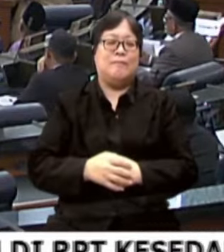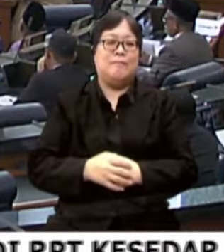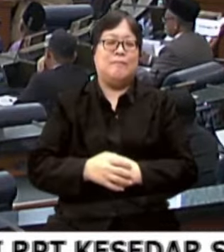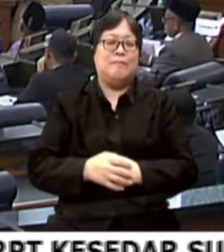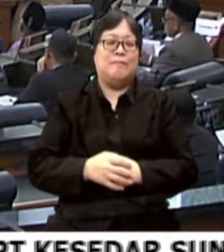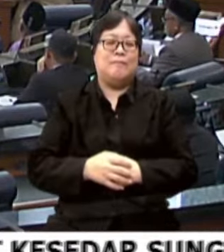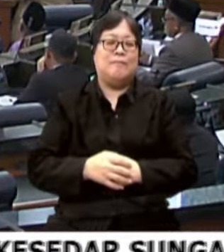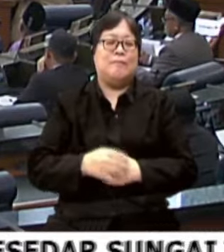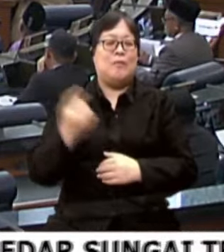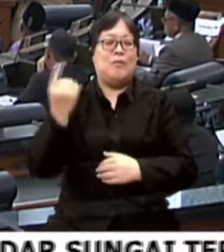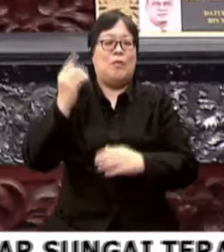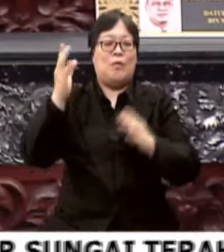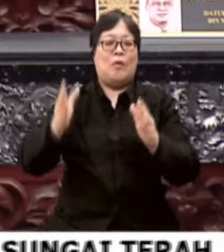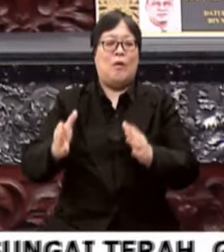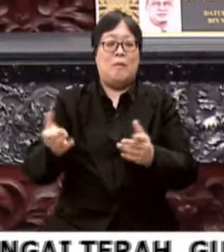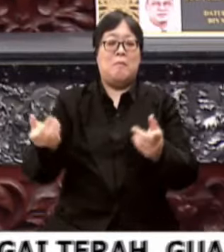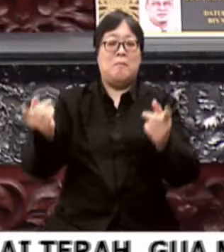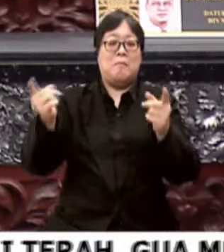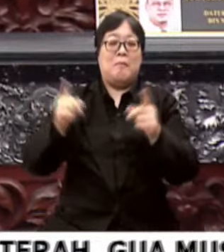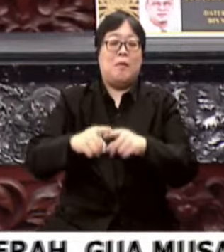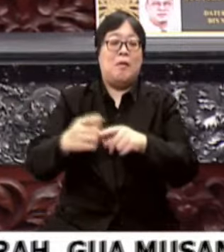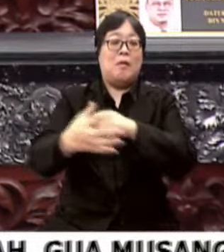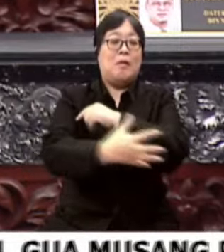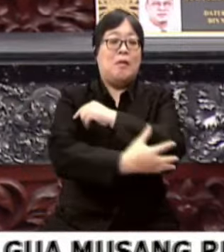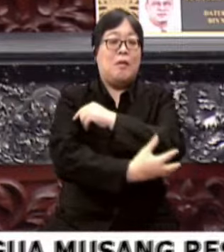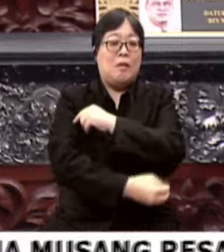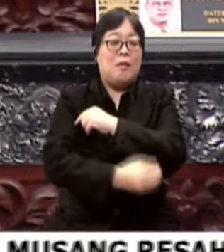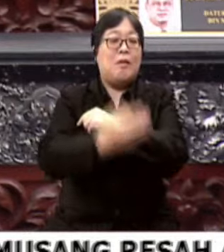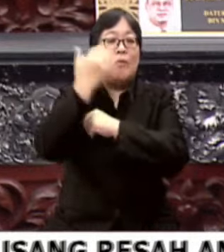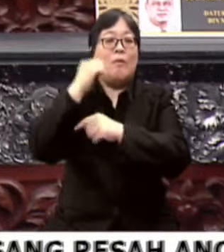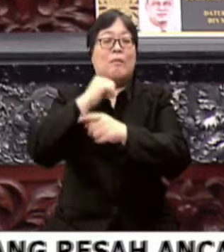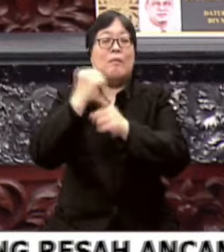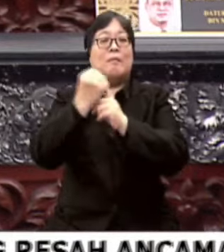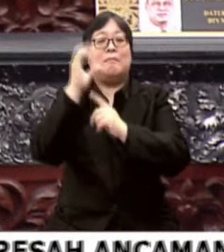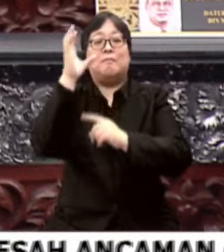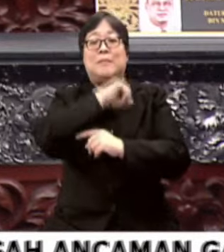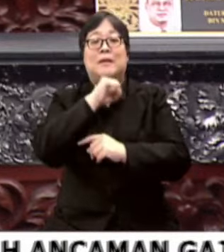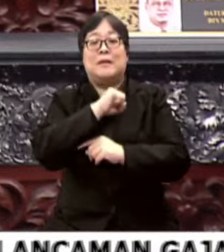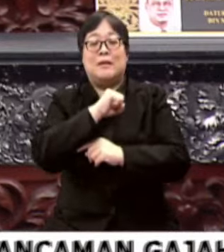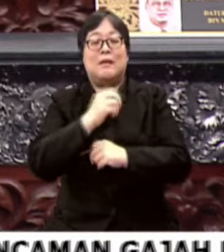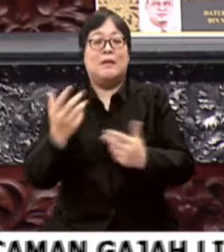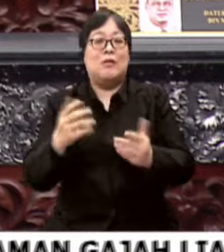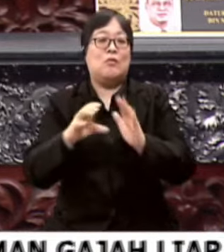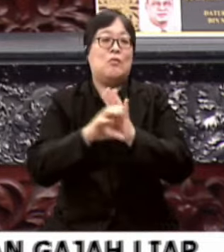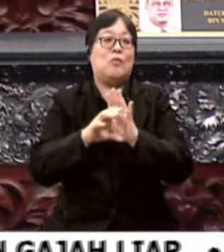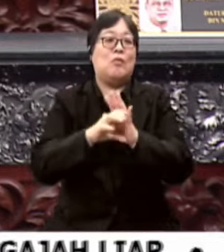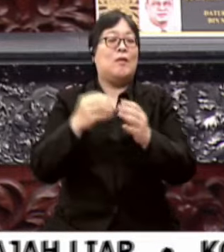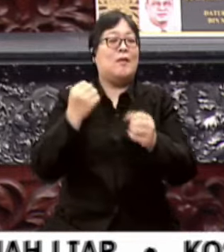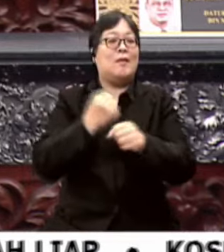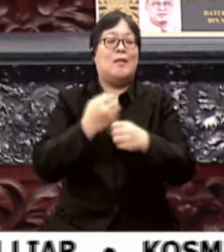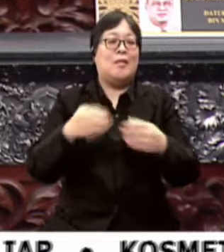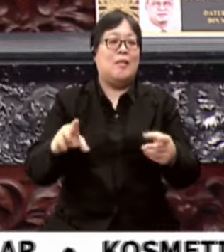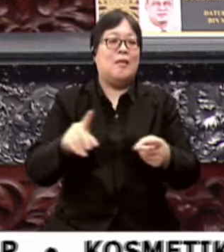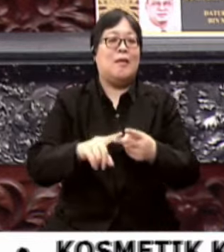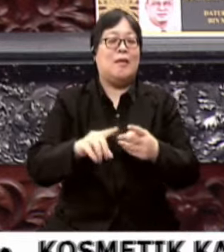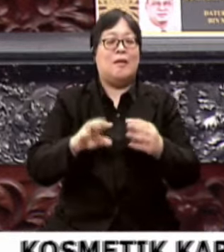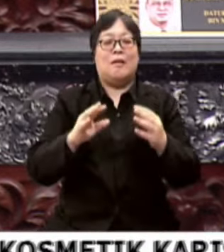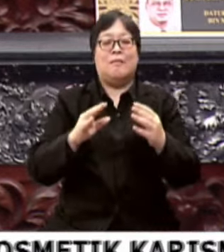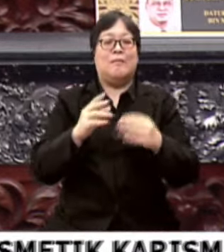dimana seseorang itu boleh Jatuh Miskin disebabkan keadaan tertentu yang tidak dijangkau seperti kehilangan kerja kematian